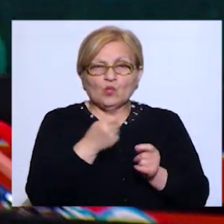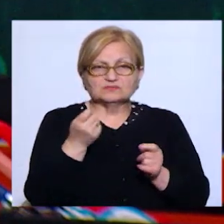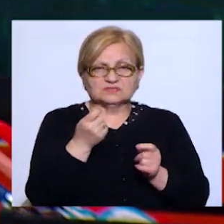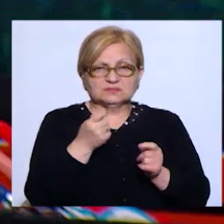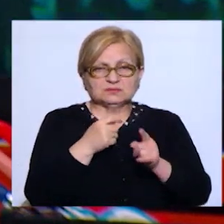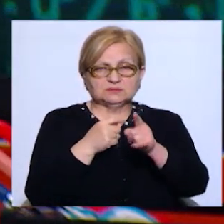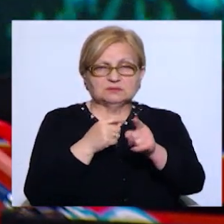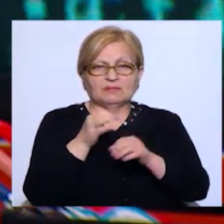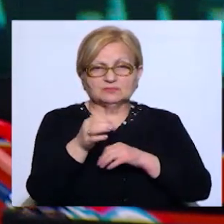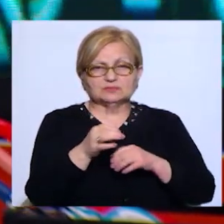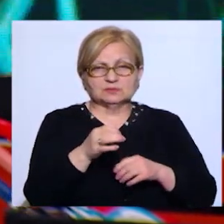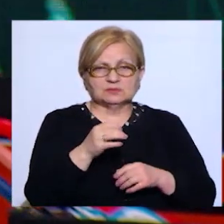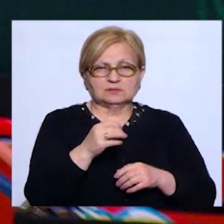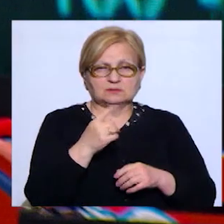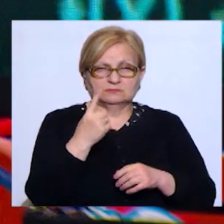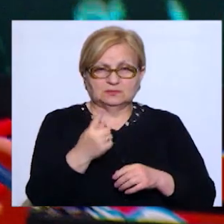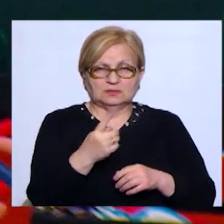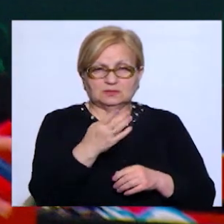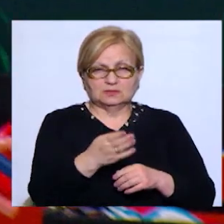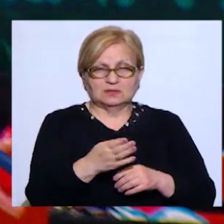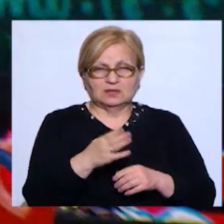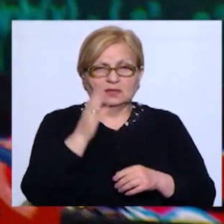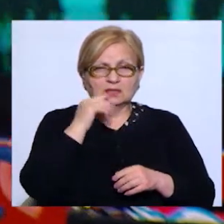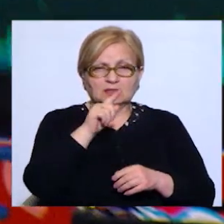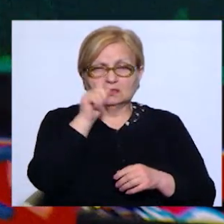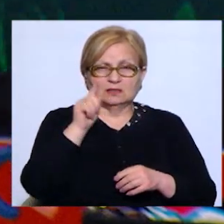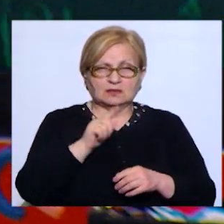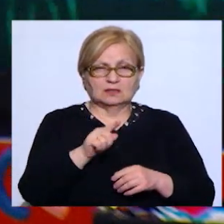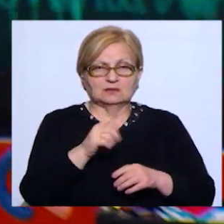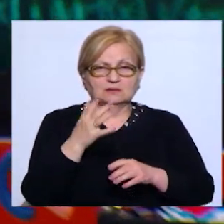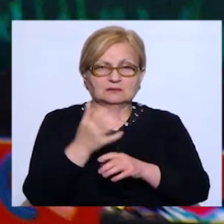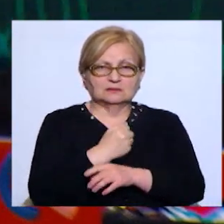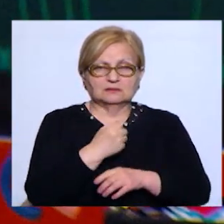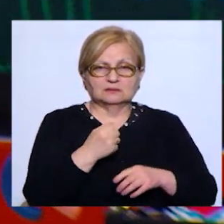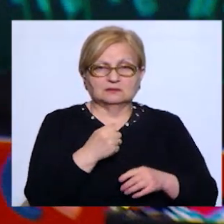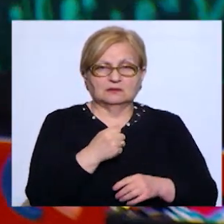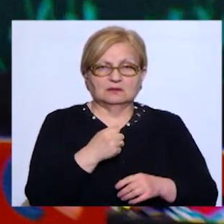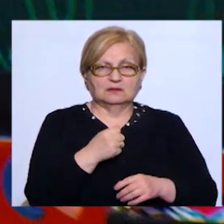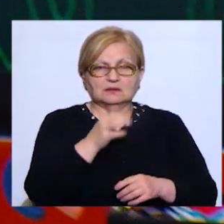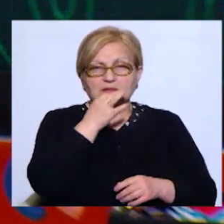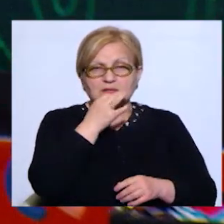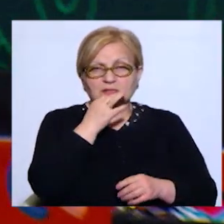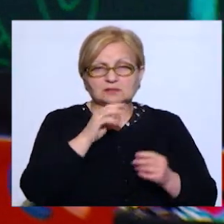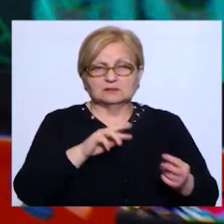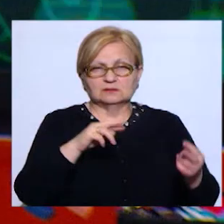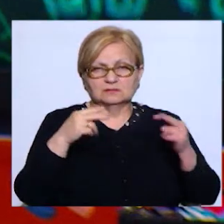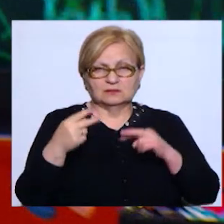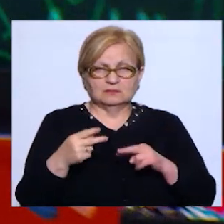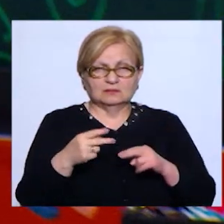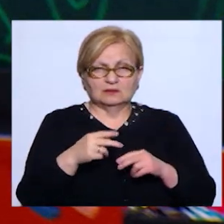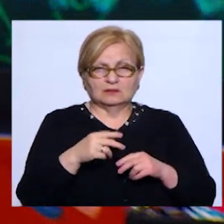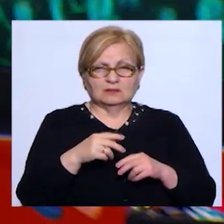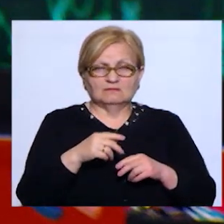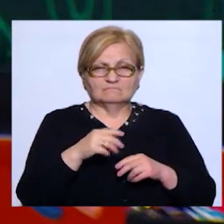პასუხია 4. ყოველთვის დააკვირდით, რას გეკითხებიან. ხანდახან თქვენ პასუხებს პოულობთ ხოლმე, მე არასწორად გადაგაქვთ ტესტში და